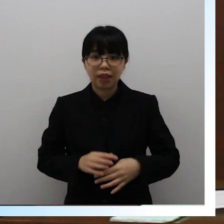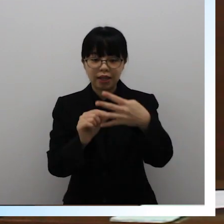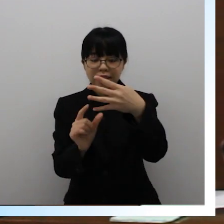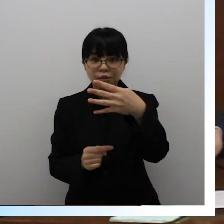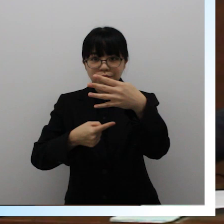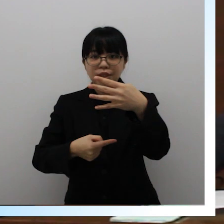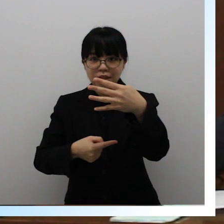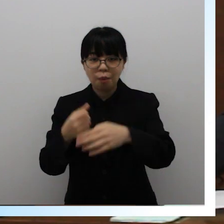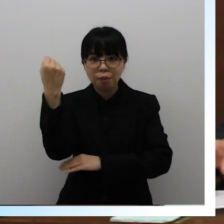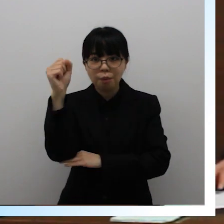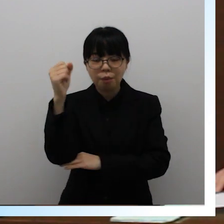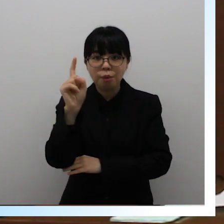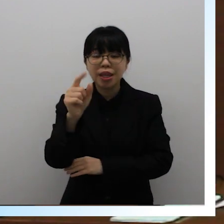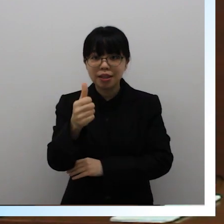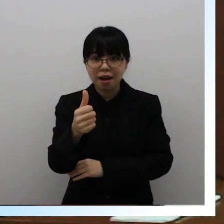ます。